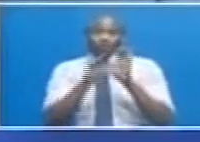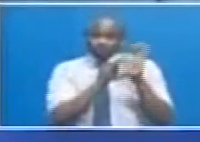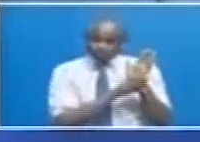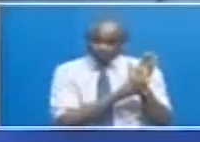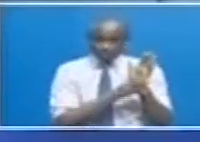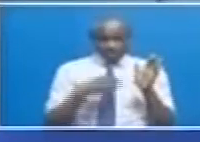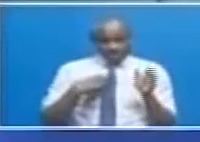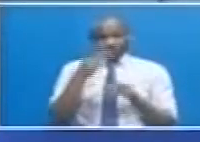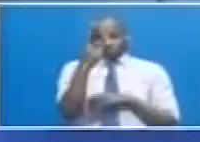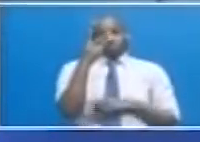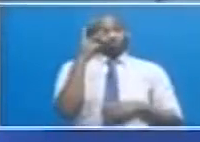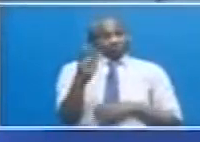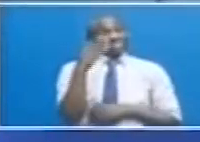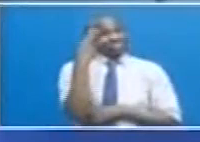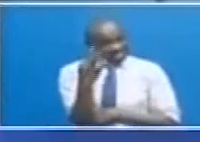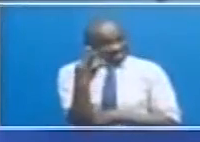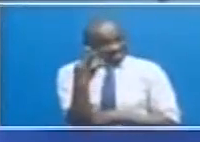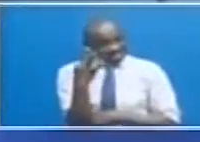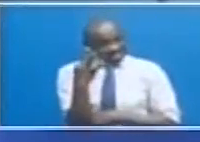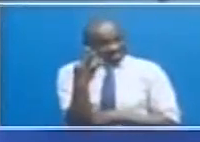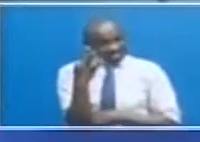kifungu cha 223 ama